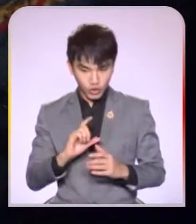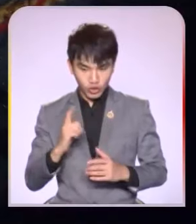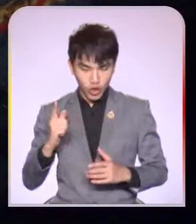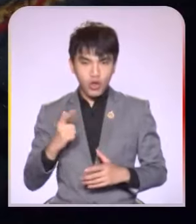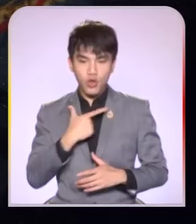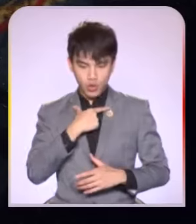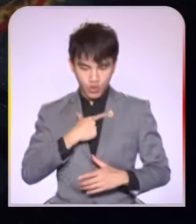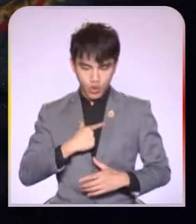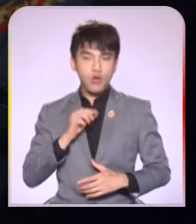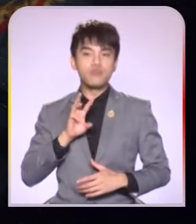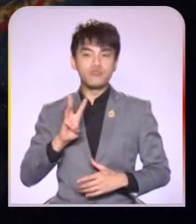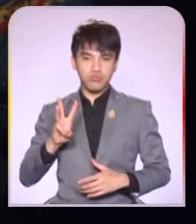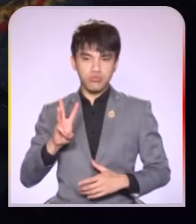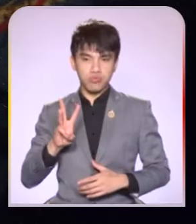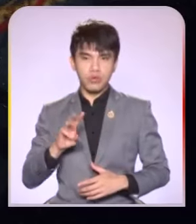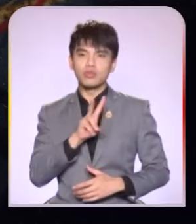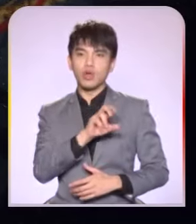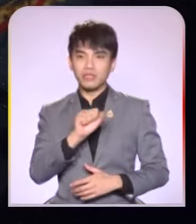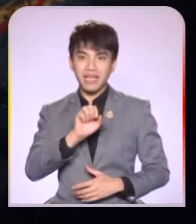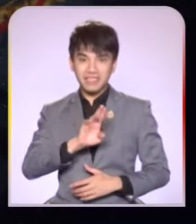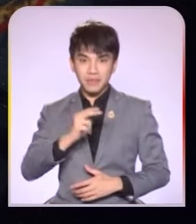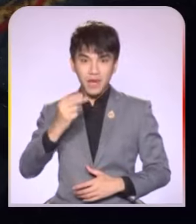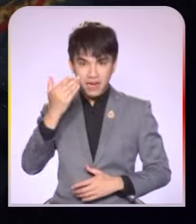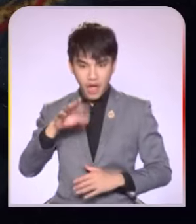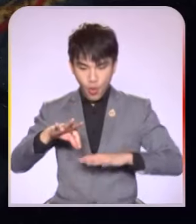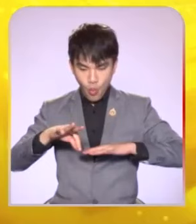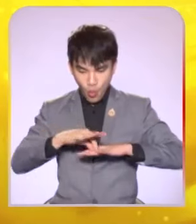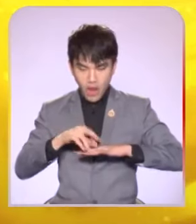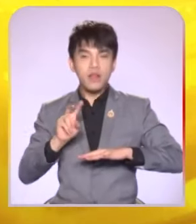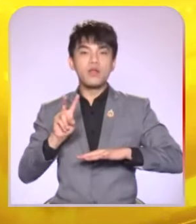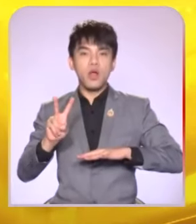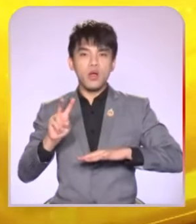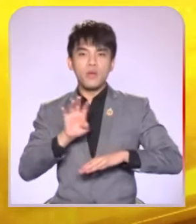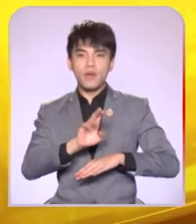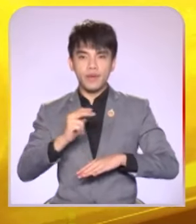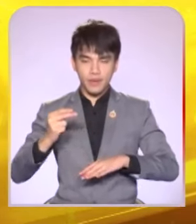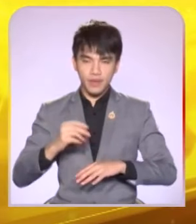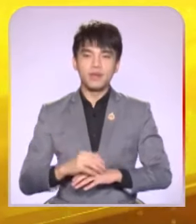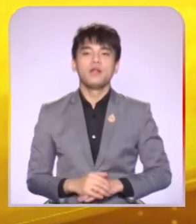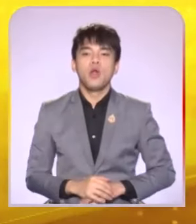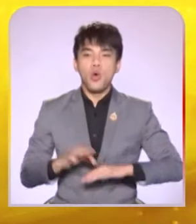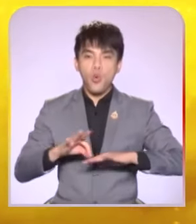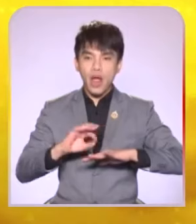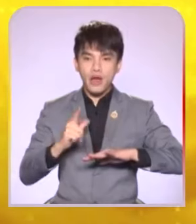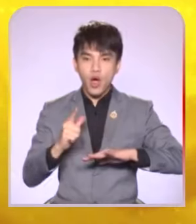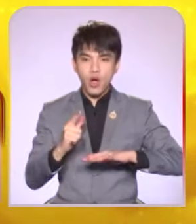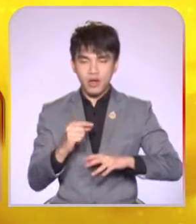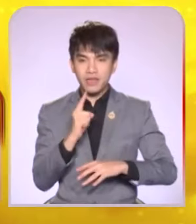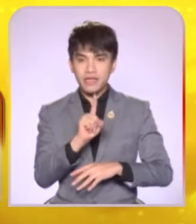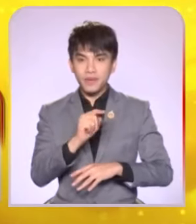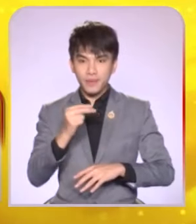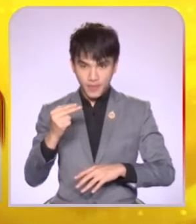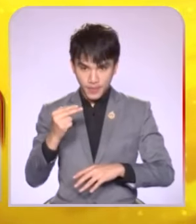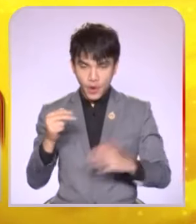คำรูปพรรณอีก6บาท 2,400 กว่าละแหวนเพชร2วงอีก 40,000 แหวนทองคำ1วง